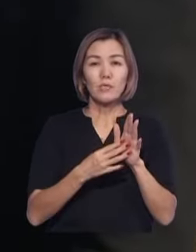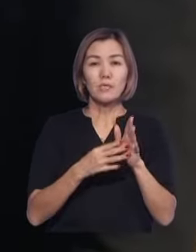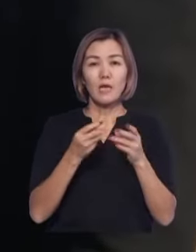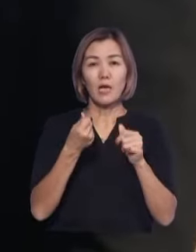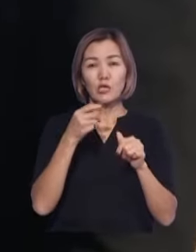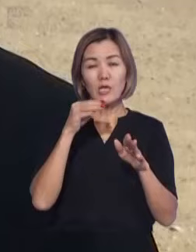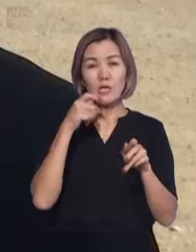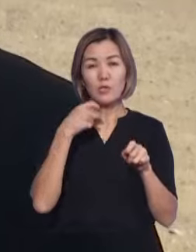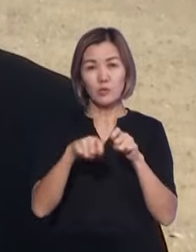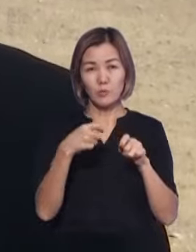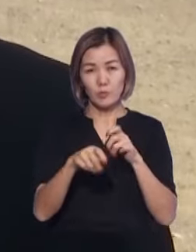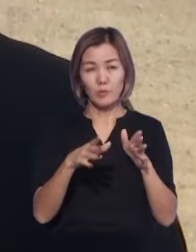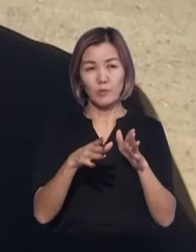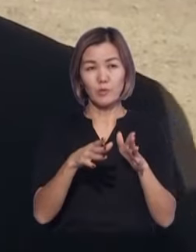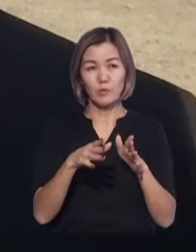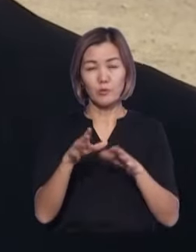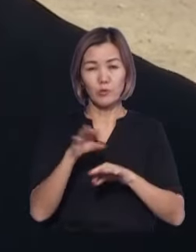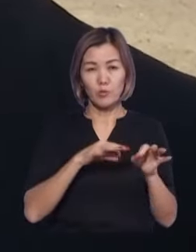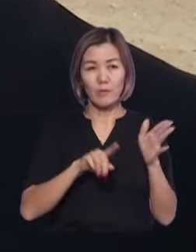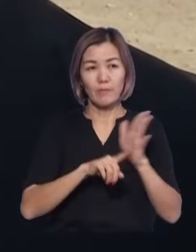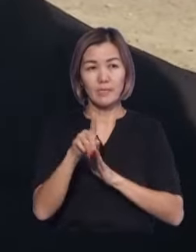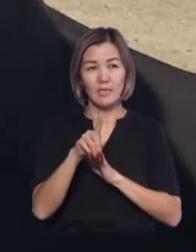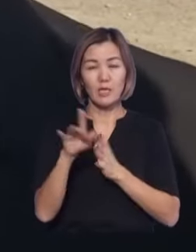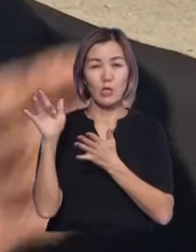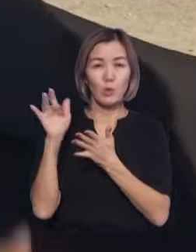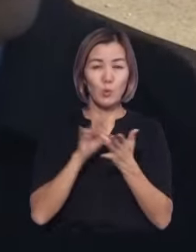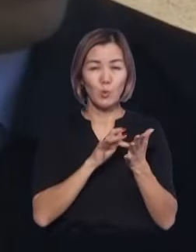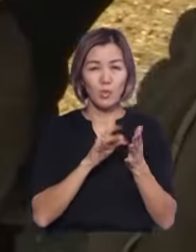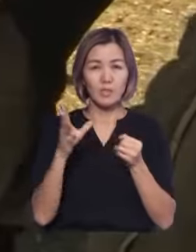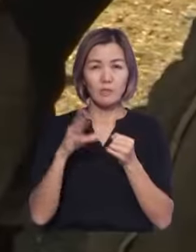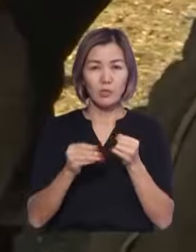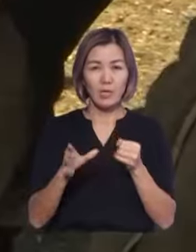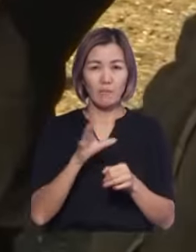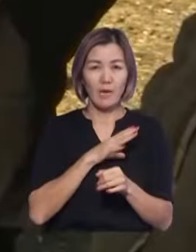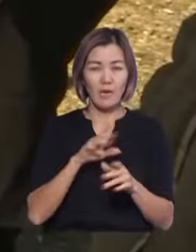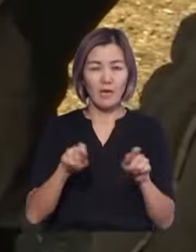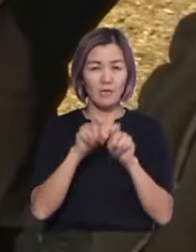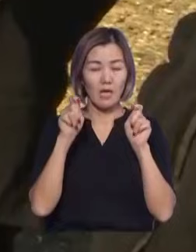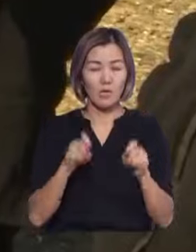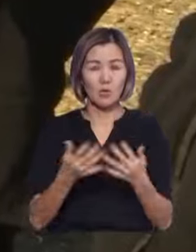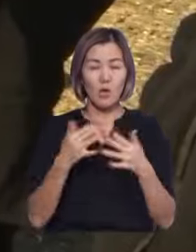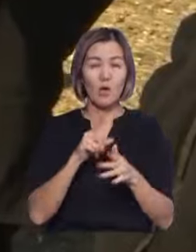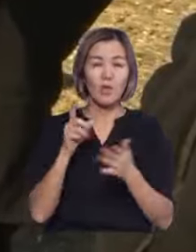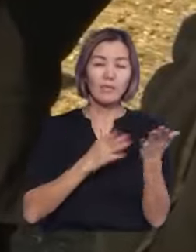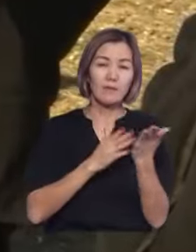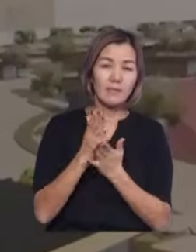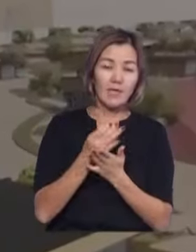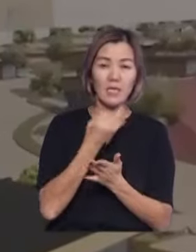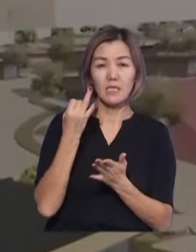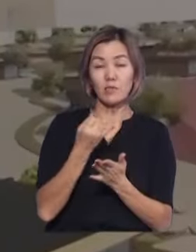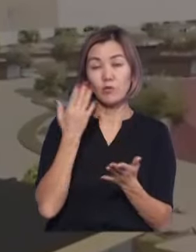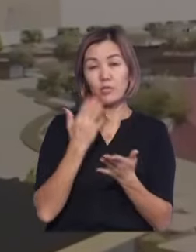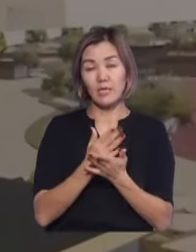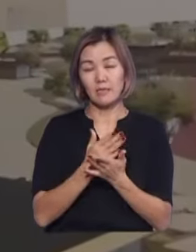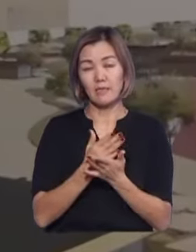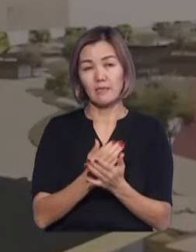жоба келіп отыр. Олар бастысы ауданның туризм, қазба байлықтарды ашу және ауыл шаруашылығы саласына қызығушылық